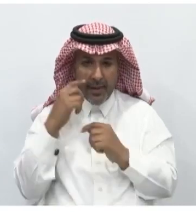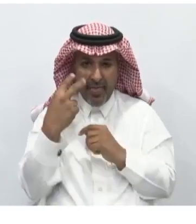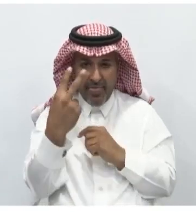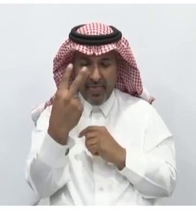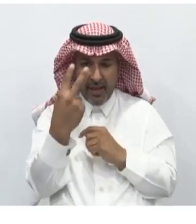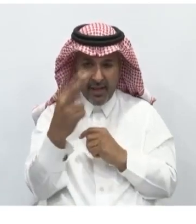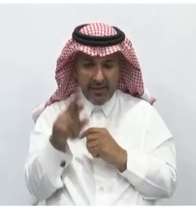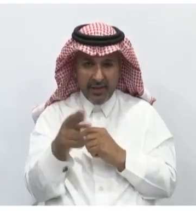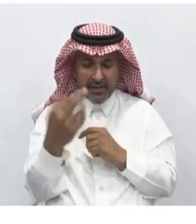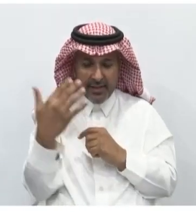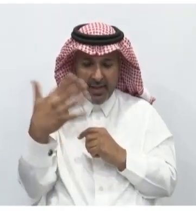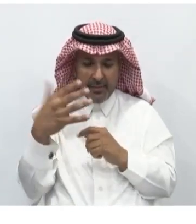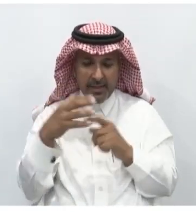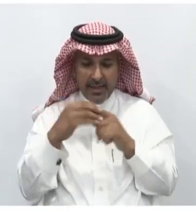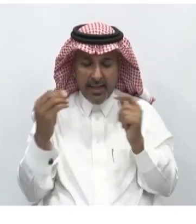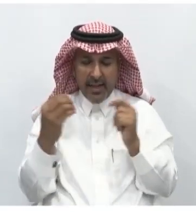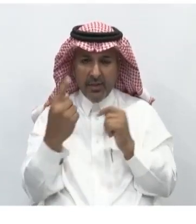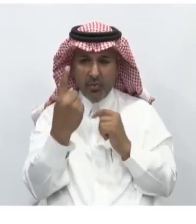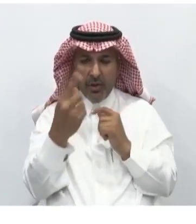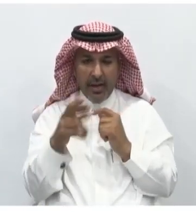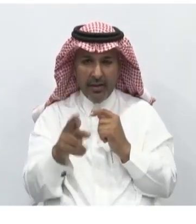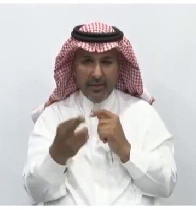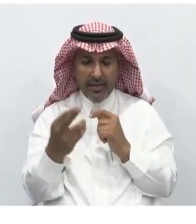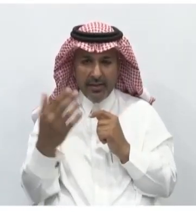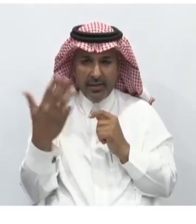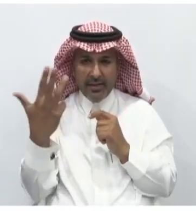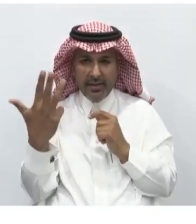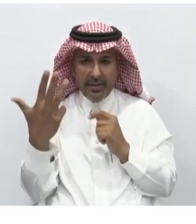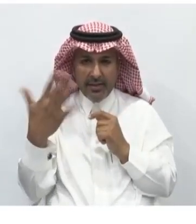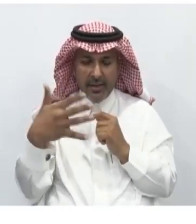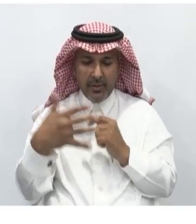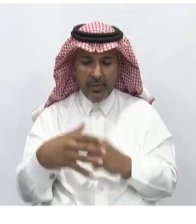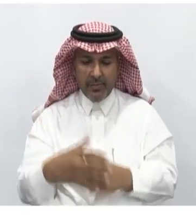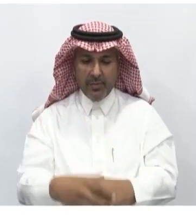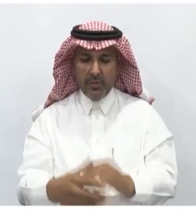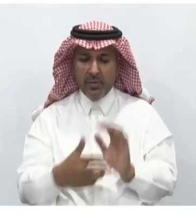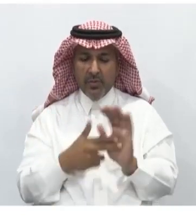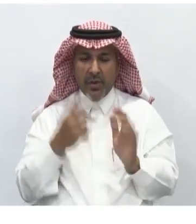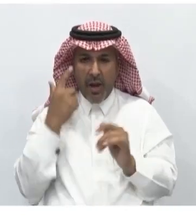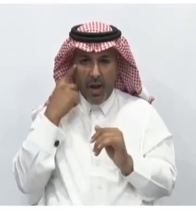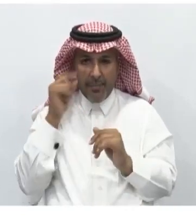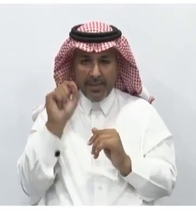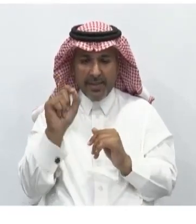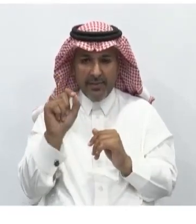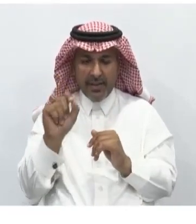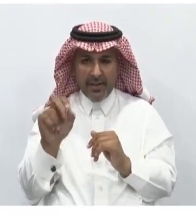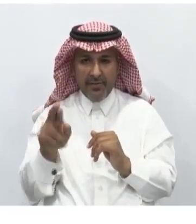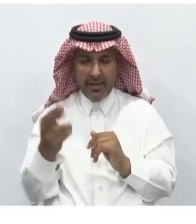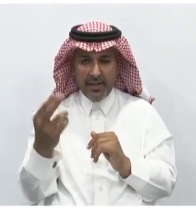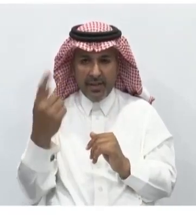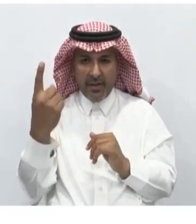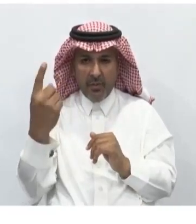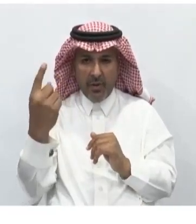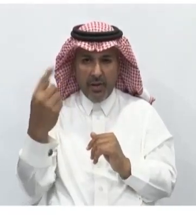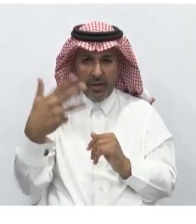1.59 جرام يساوي 0.91 جرام.